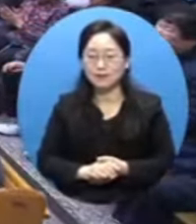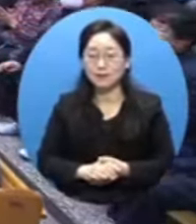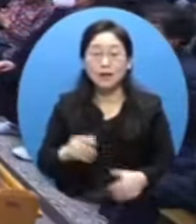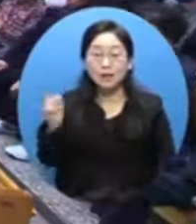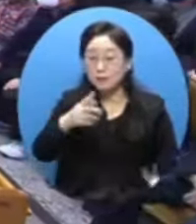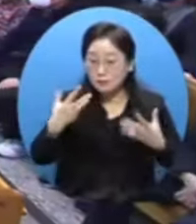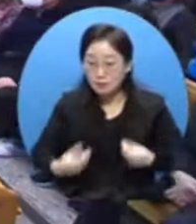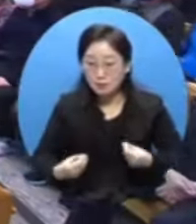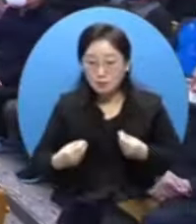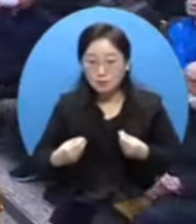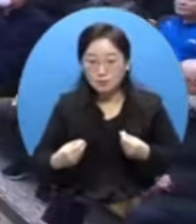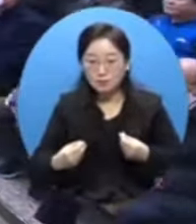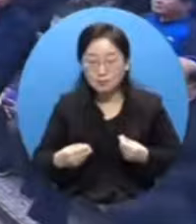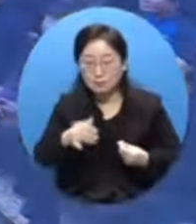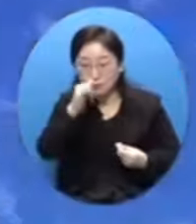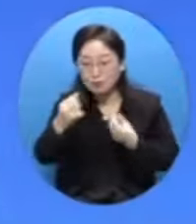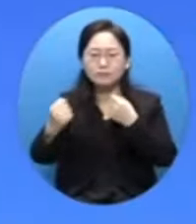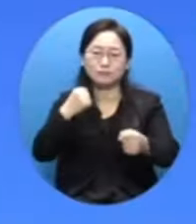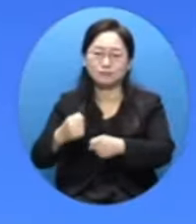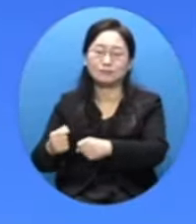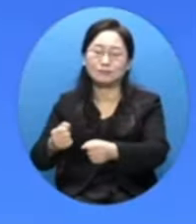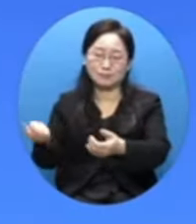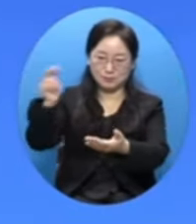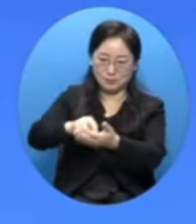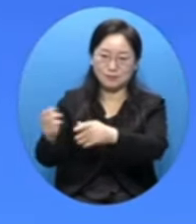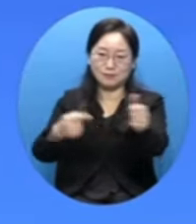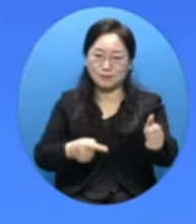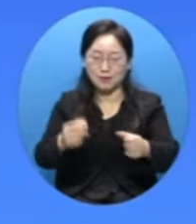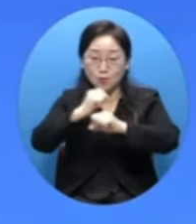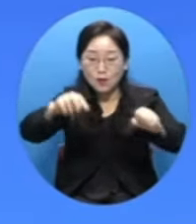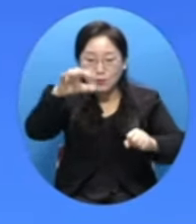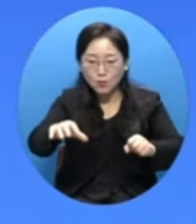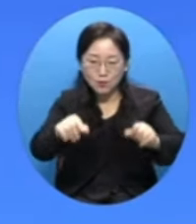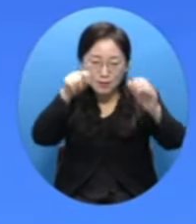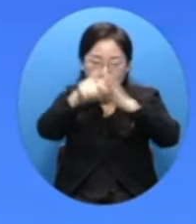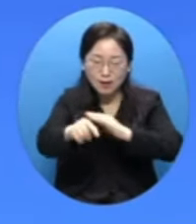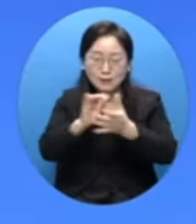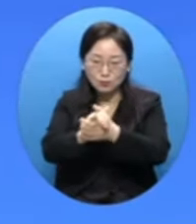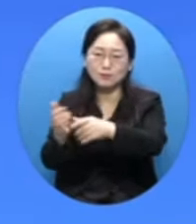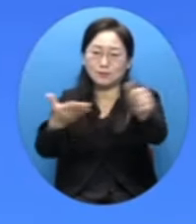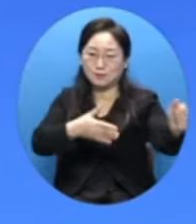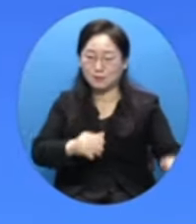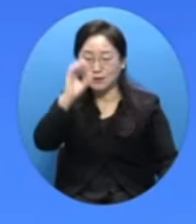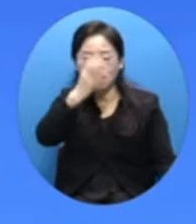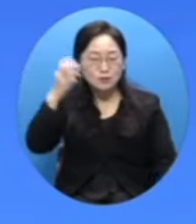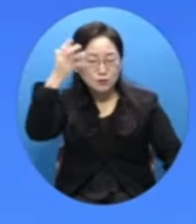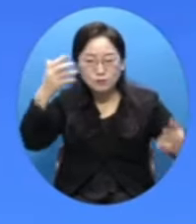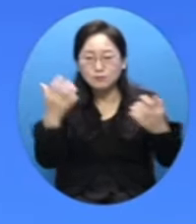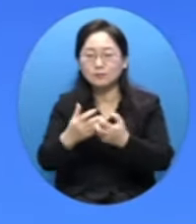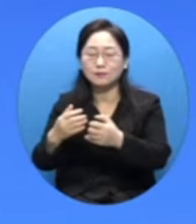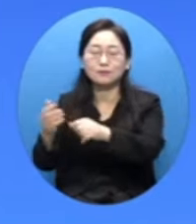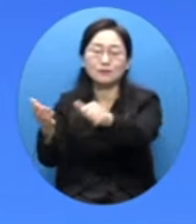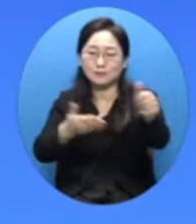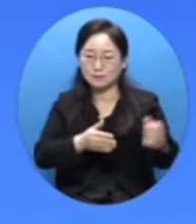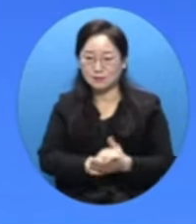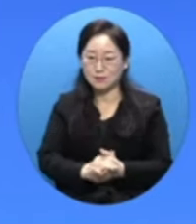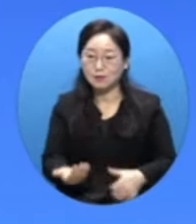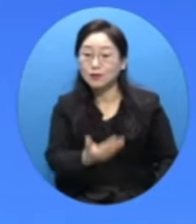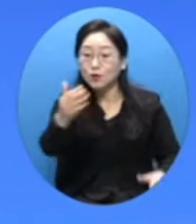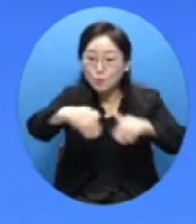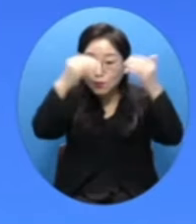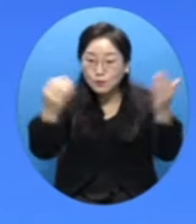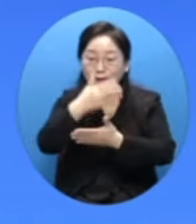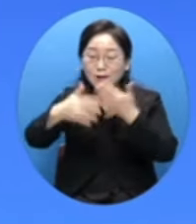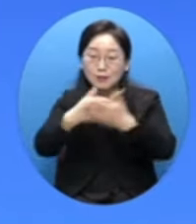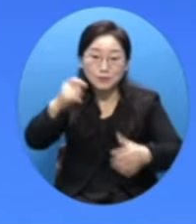어떤 절망의 자리에서 일어나시기 바랍니다. 광역길에서 우리 주님을 만나시기 바랍니다. 성령으로 충만하시기 바랍니다. 여러분 모두에게